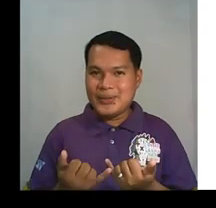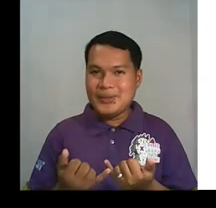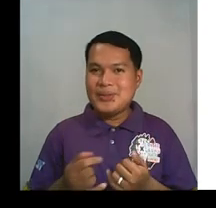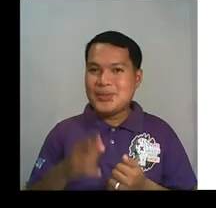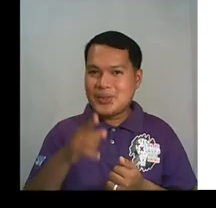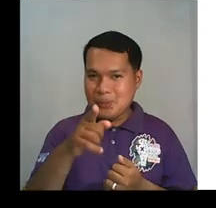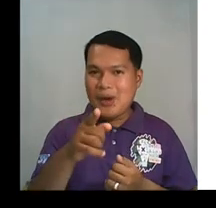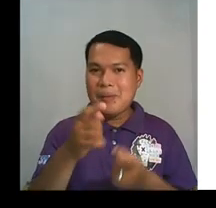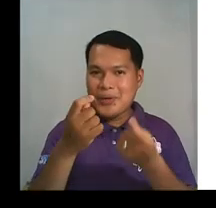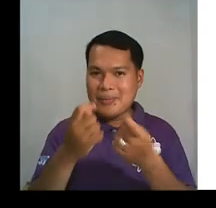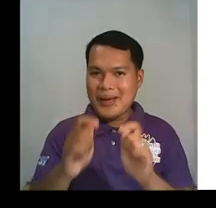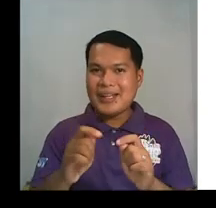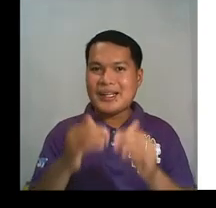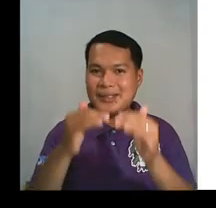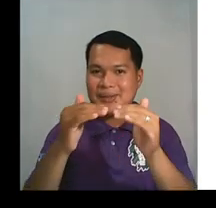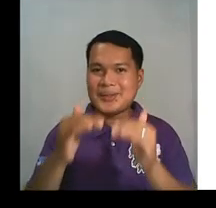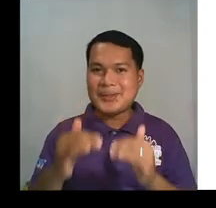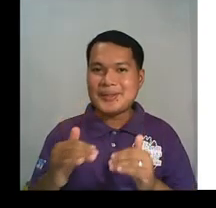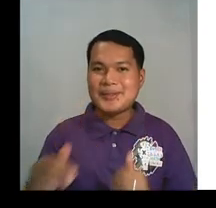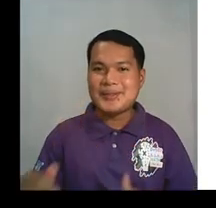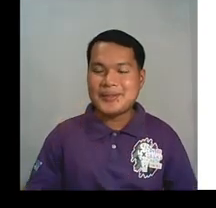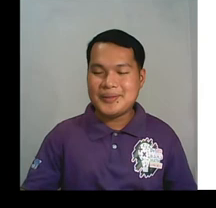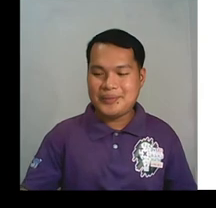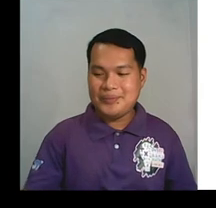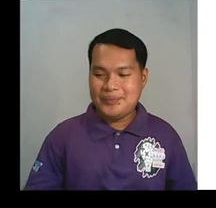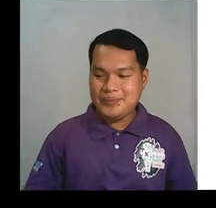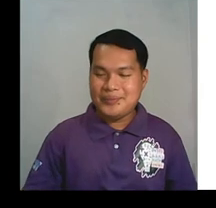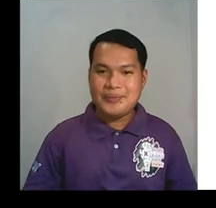Ngayon, subukan mo naman ang kasunod.